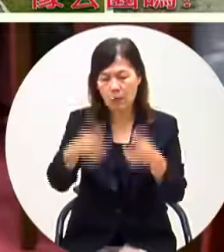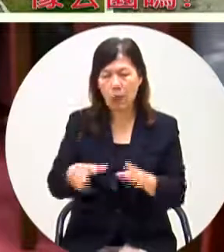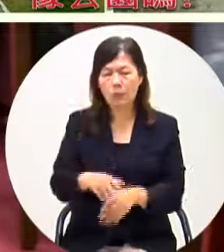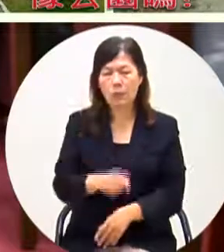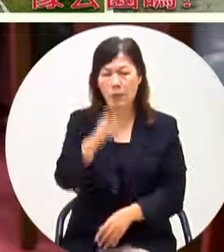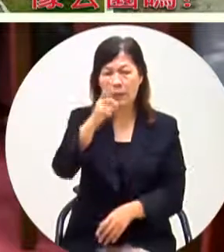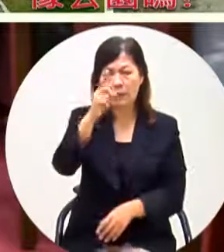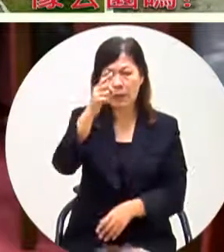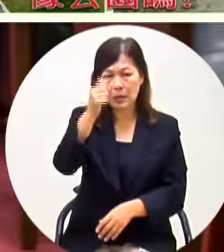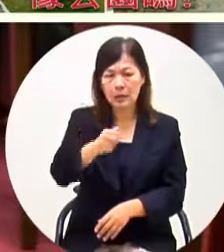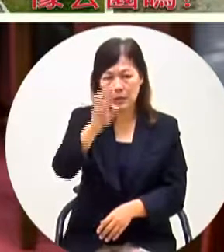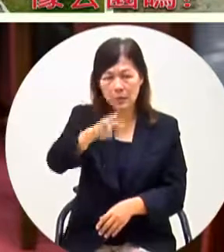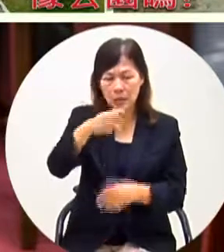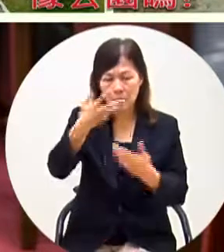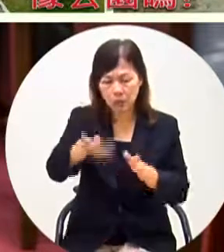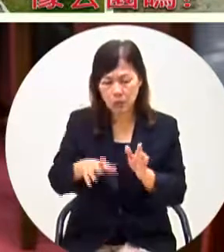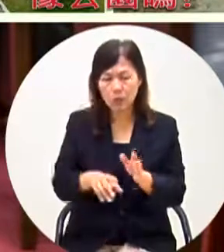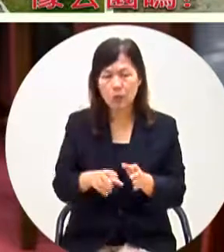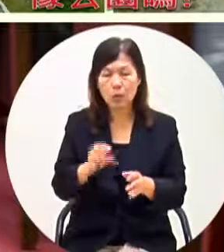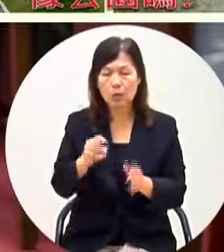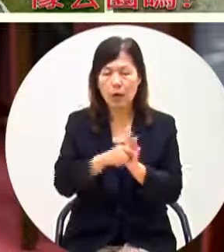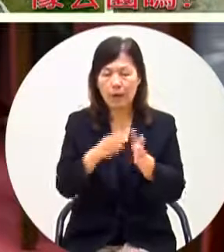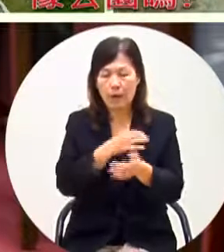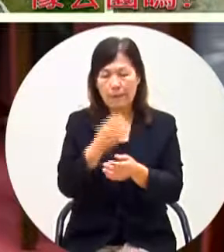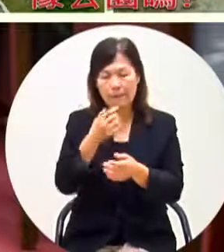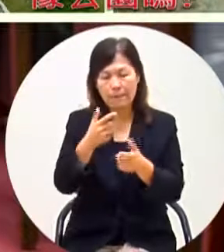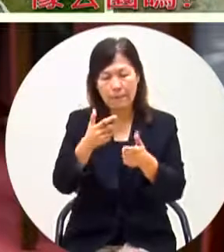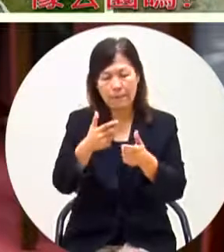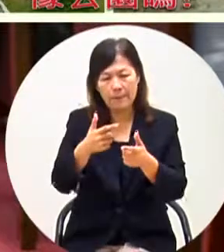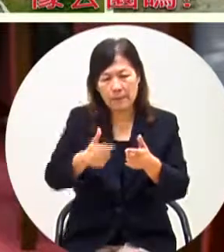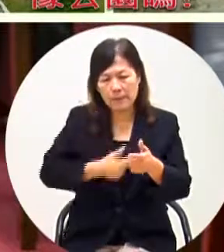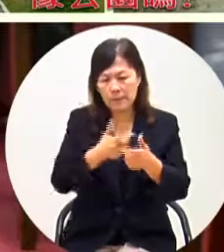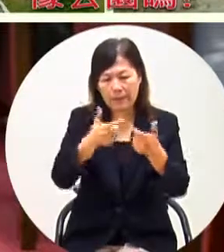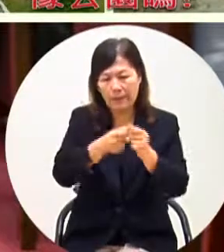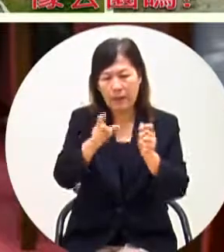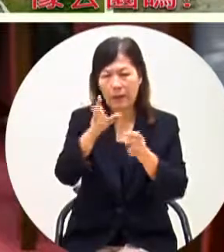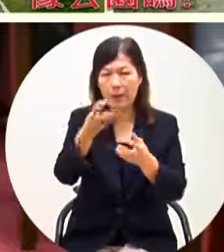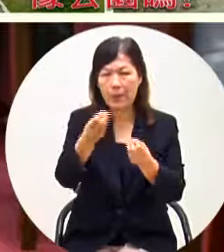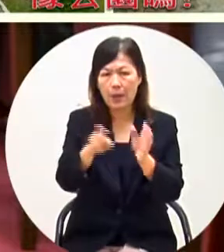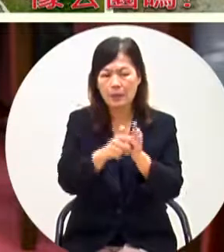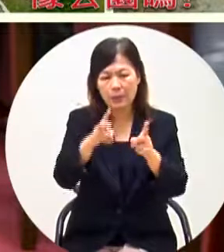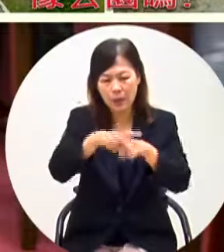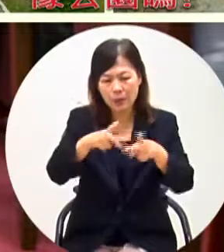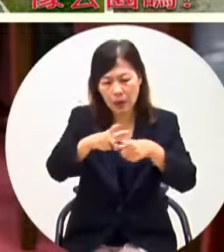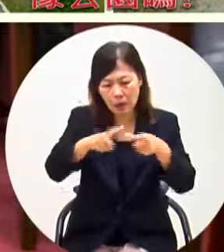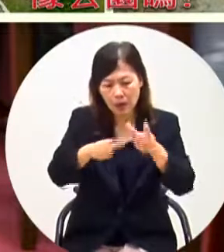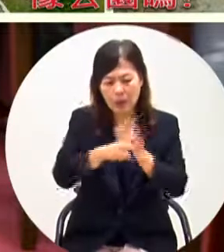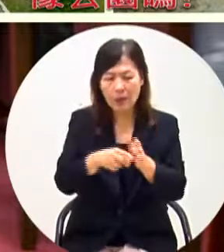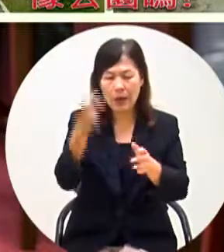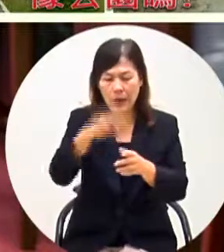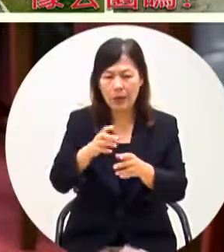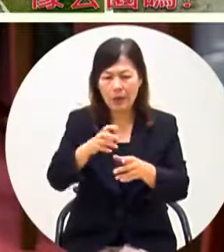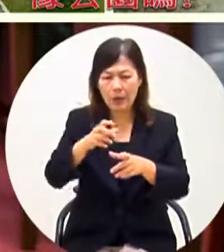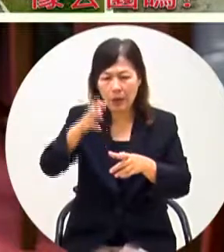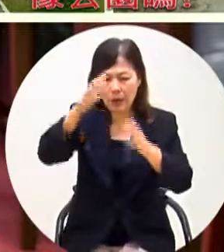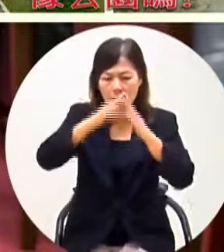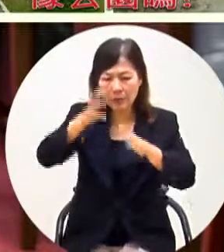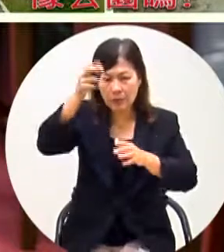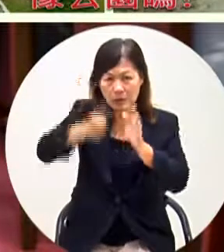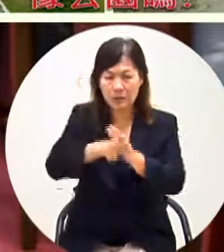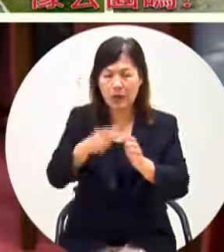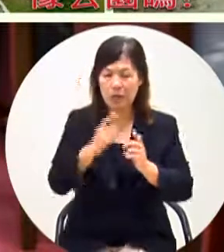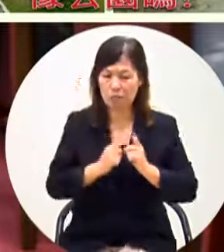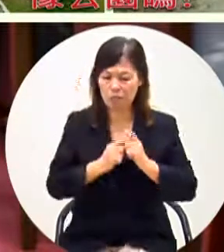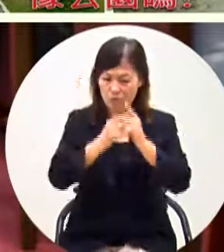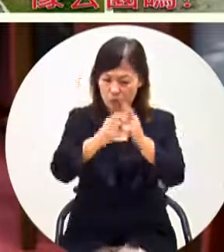啊。但是市长啊，这么小一个公园啊，市长阁亲自哦来参加这个启用